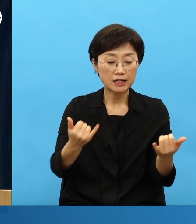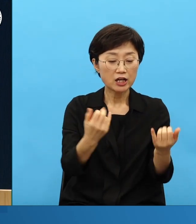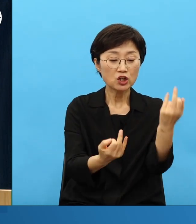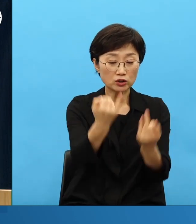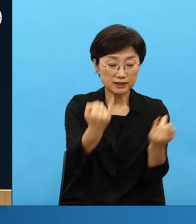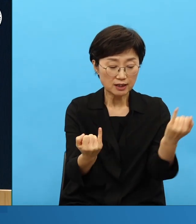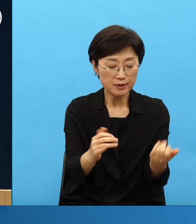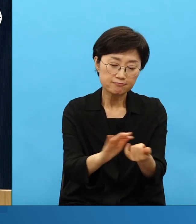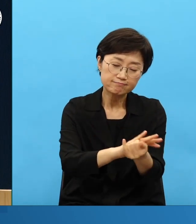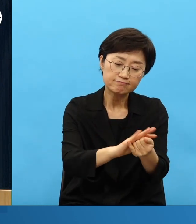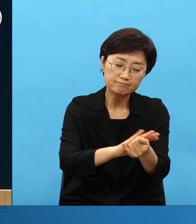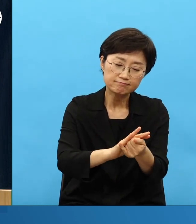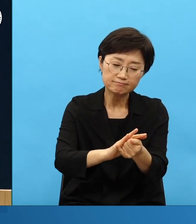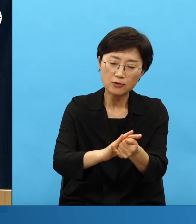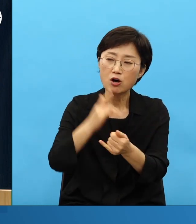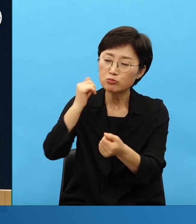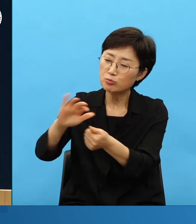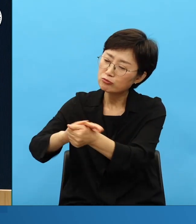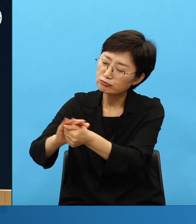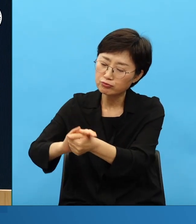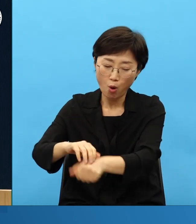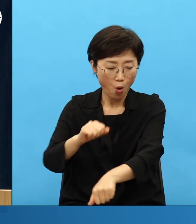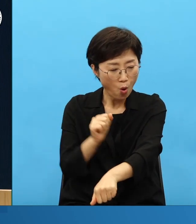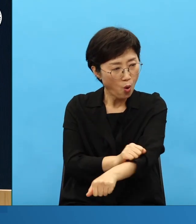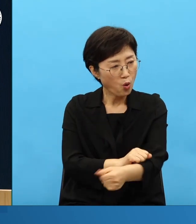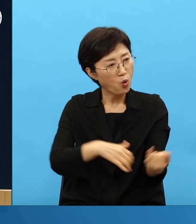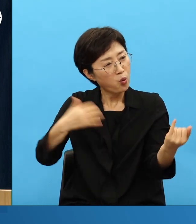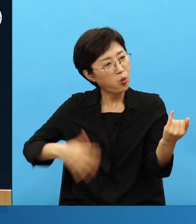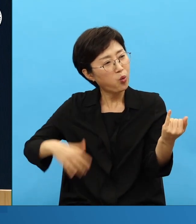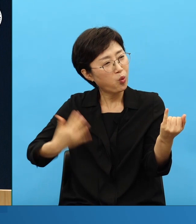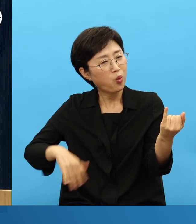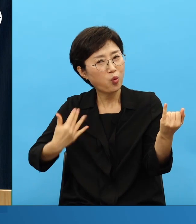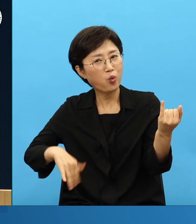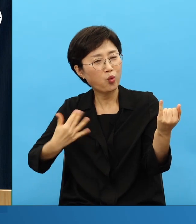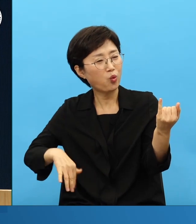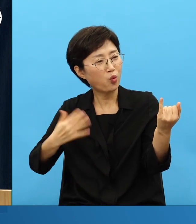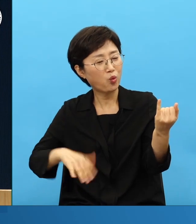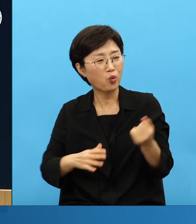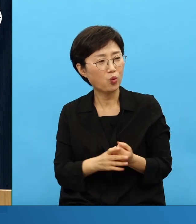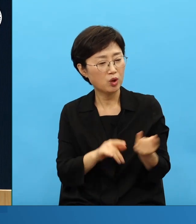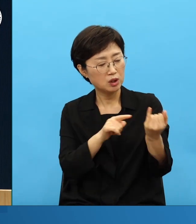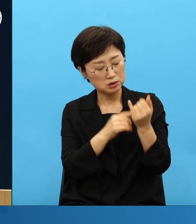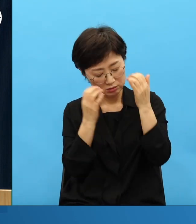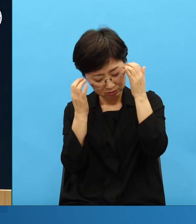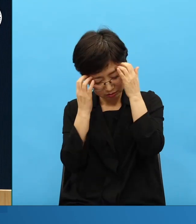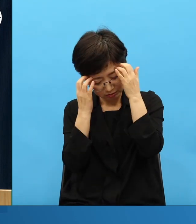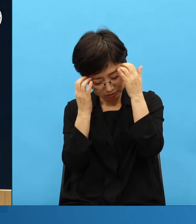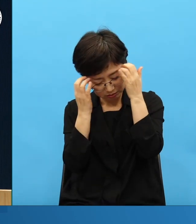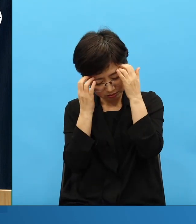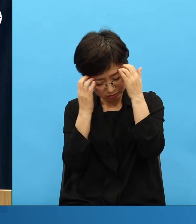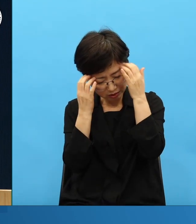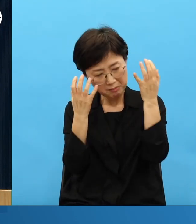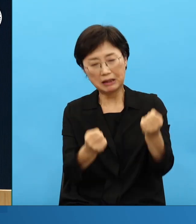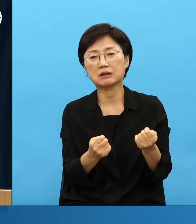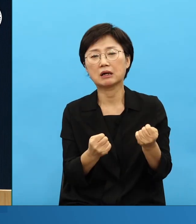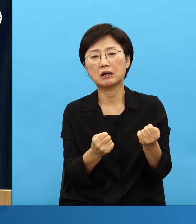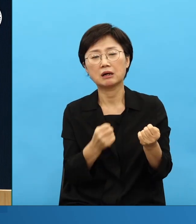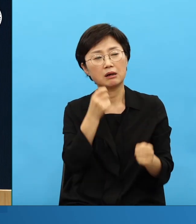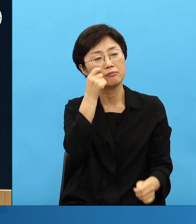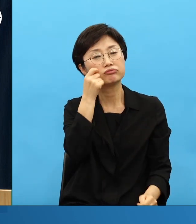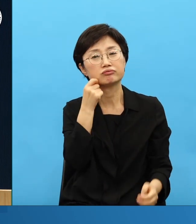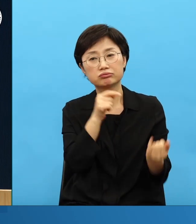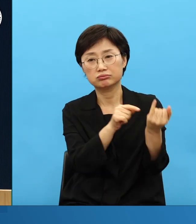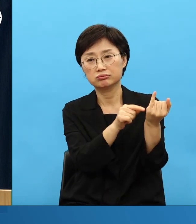constantly fighting, and it was always his cousin who was stopping all the fights. 굉장히 고생을 많이 해요. And she suffered so very much.